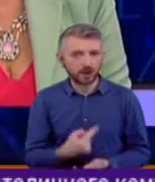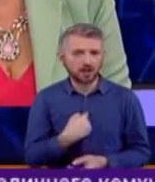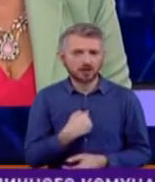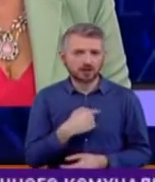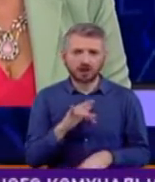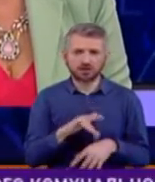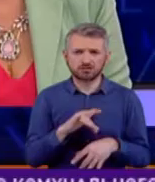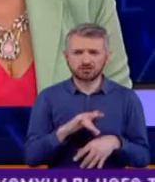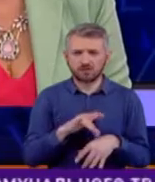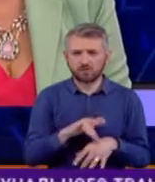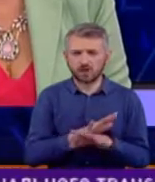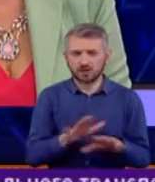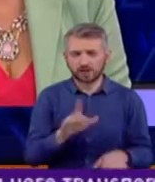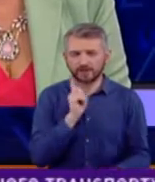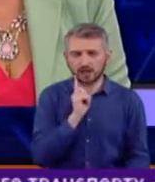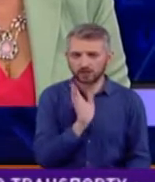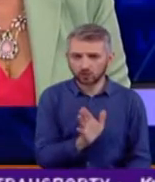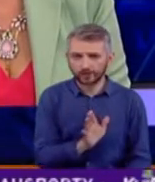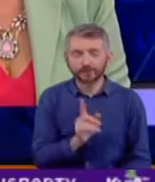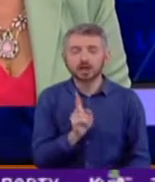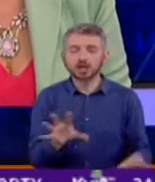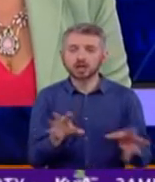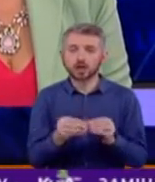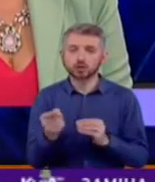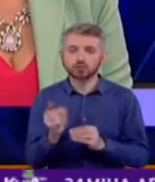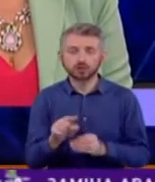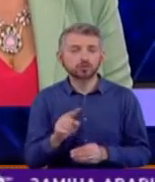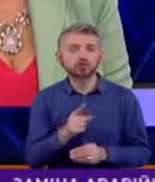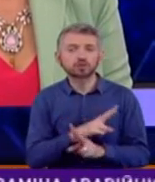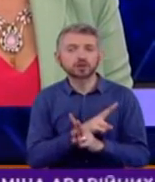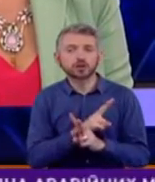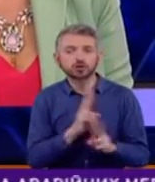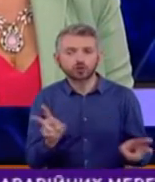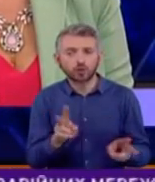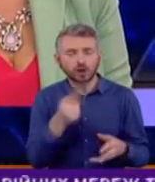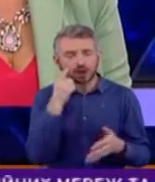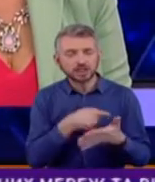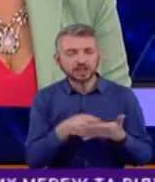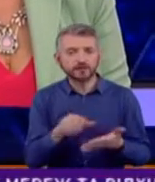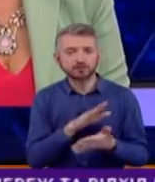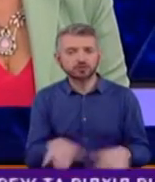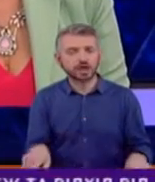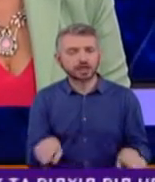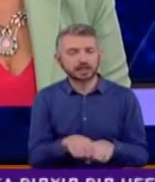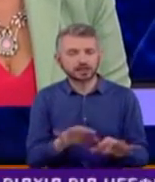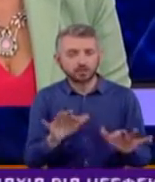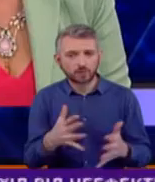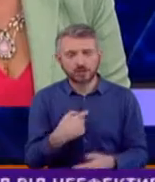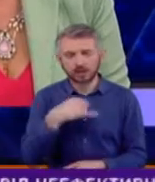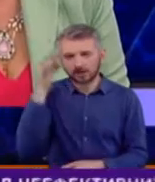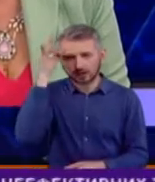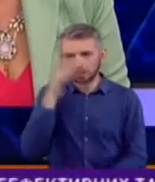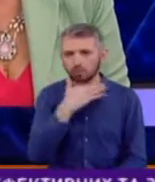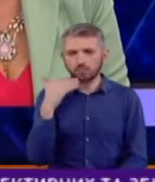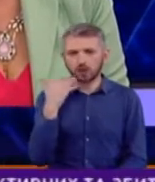фанат Зеленського, але разом з тим, чому ніхто не відмічає такі моменти? Я згадую